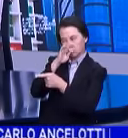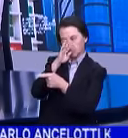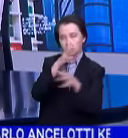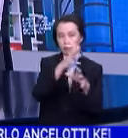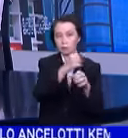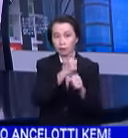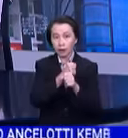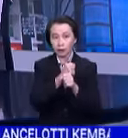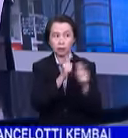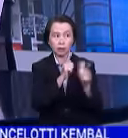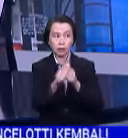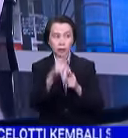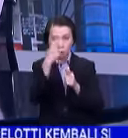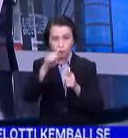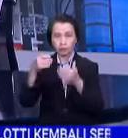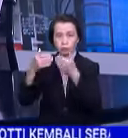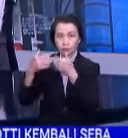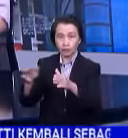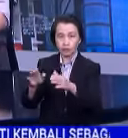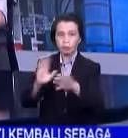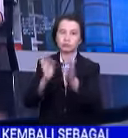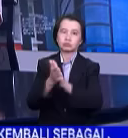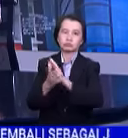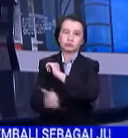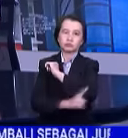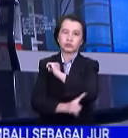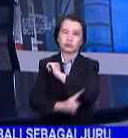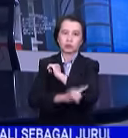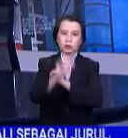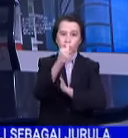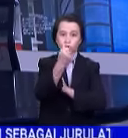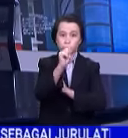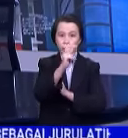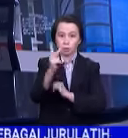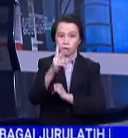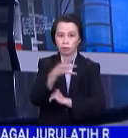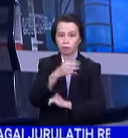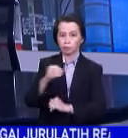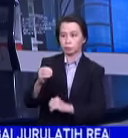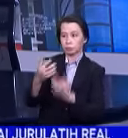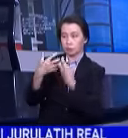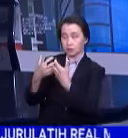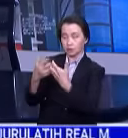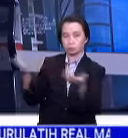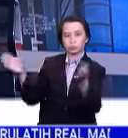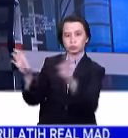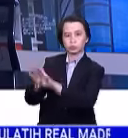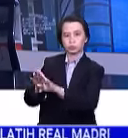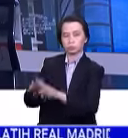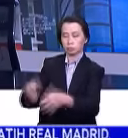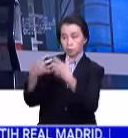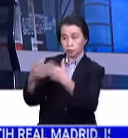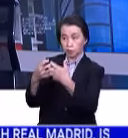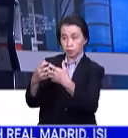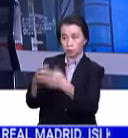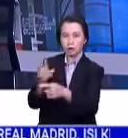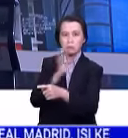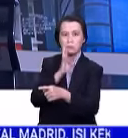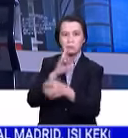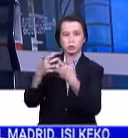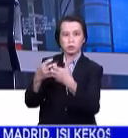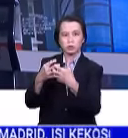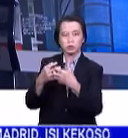kebenaran operasi mengakibatkannya dikompaun RM10,000 dan operasi ditutup serta-merta. Kilang berkenaan didakwa sebagai